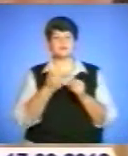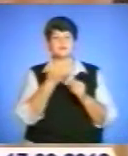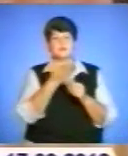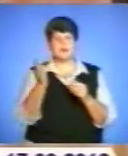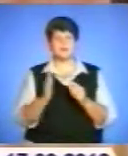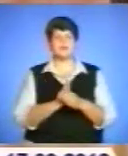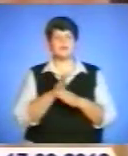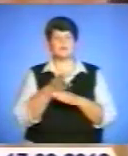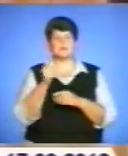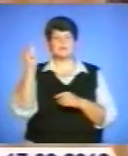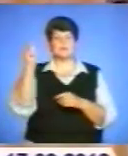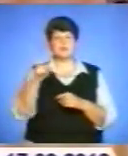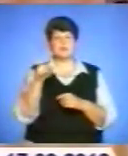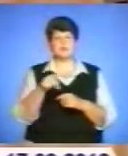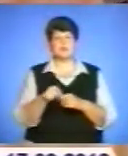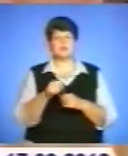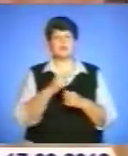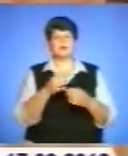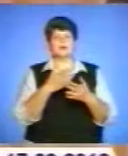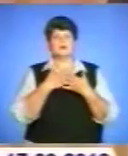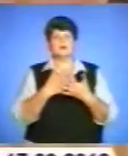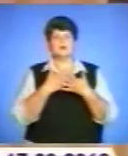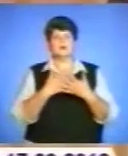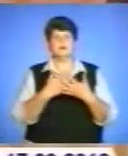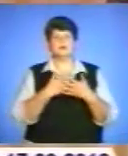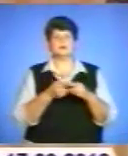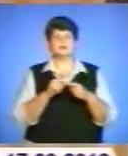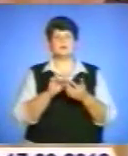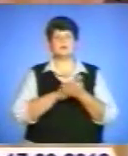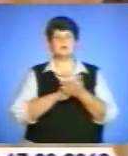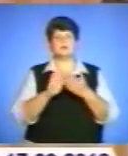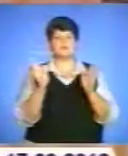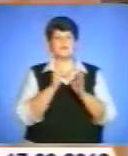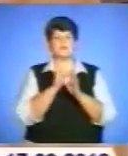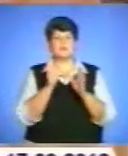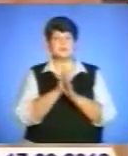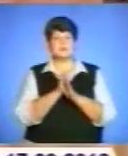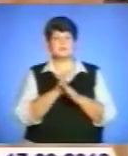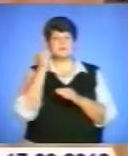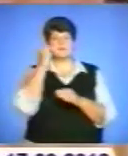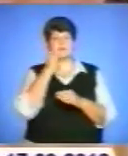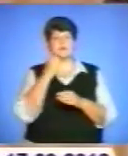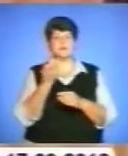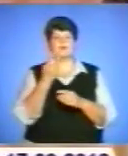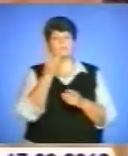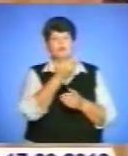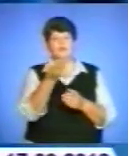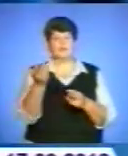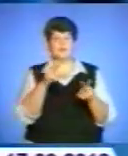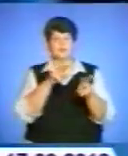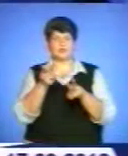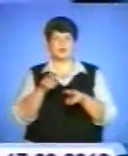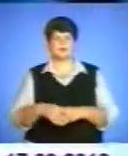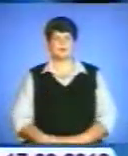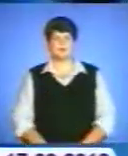які приїздять сюди, не можуть надихатися тим чистим повітрям завдяки тим лісам, які навколо, які ви доглядаєте.